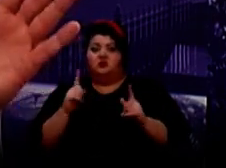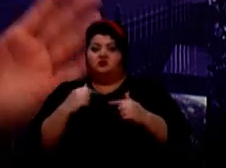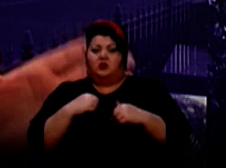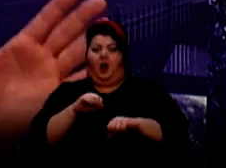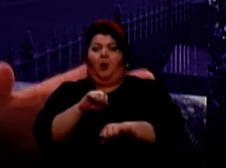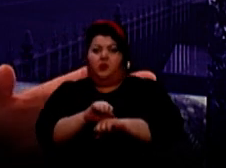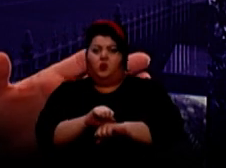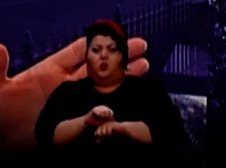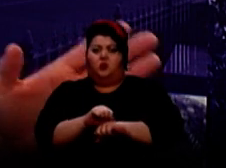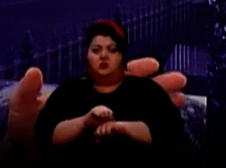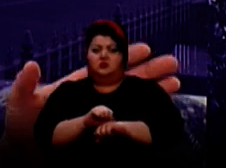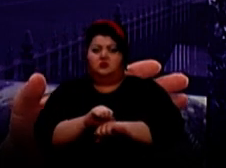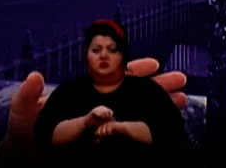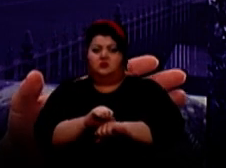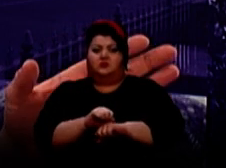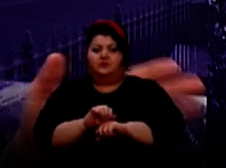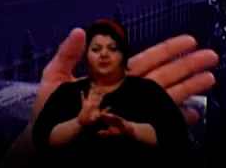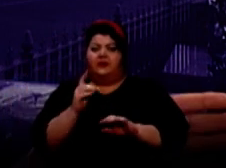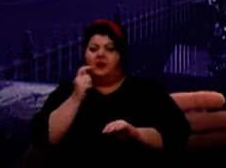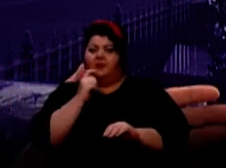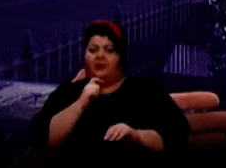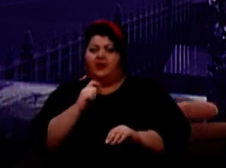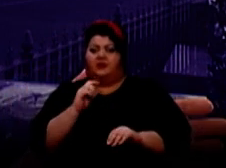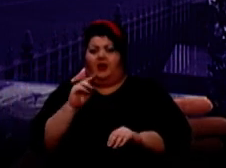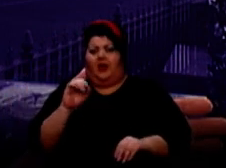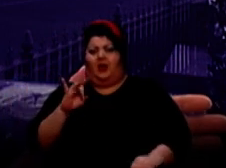Да. Ще раз. Це не ми говоримо. Пані Андрієвська,